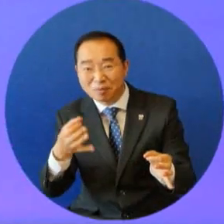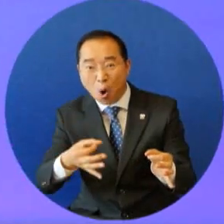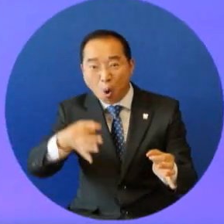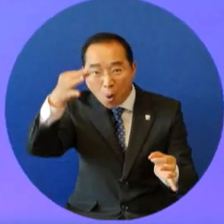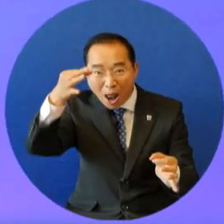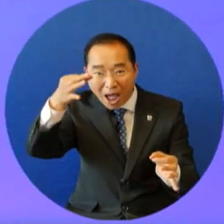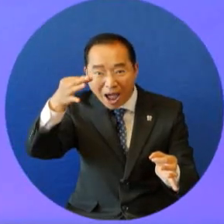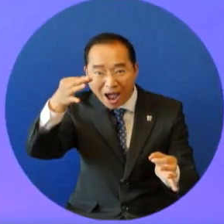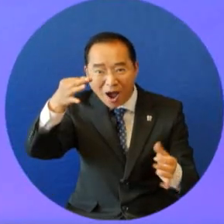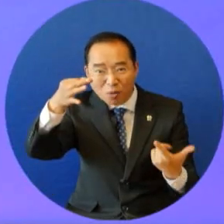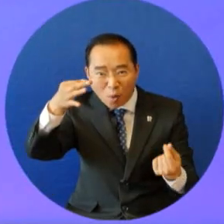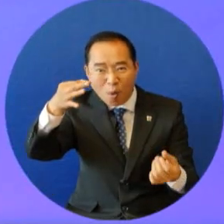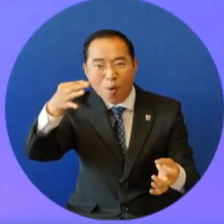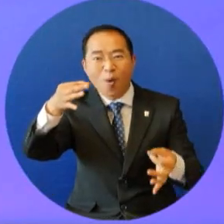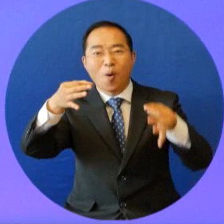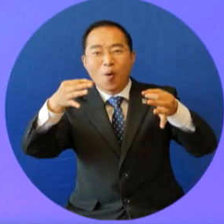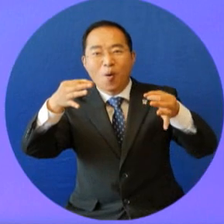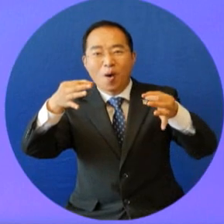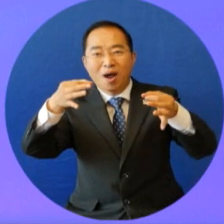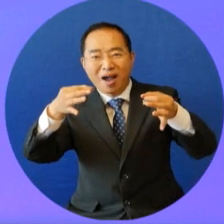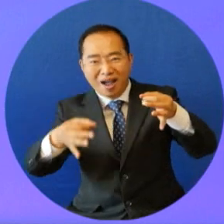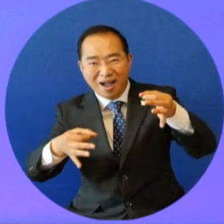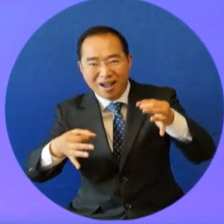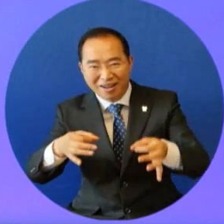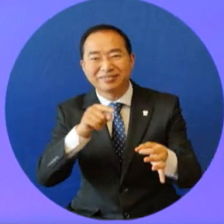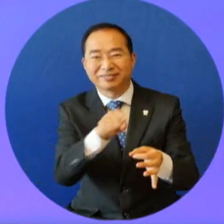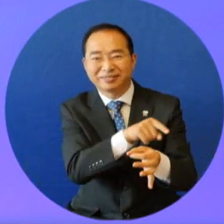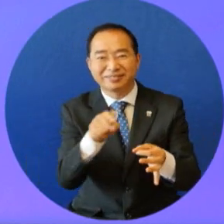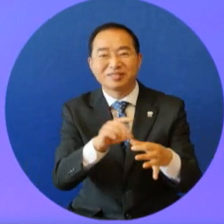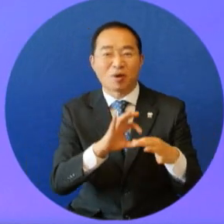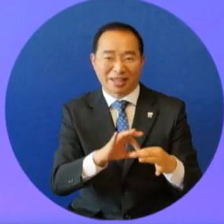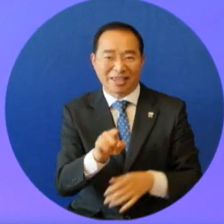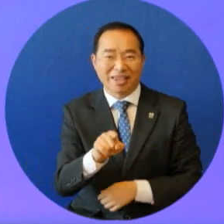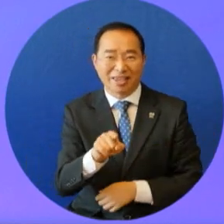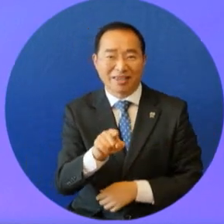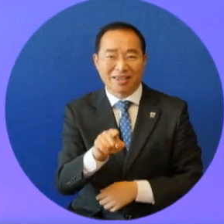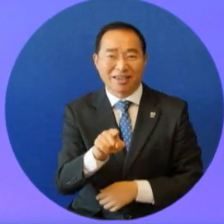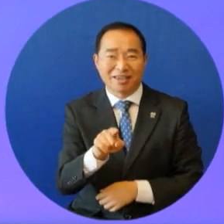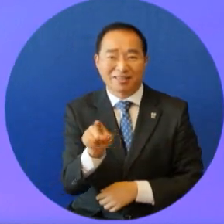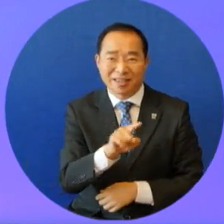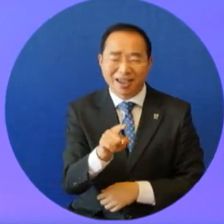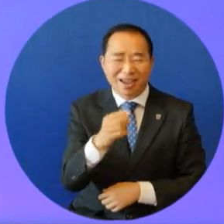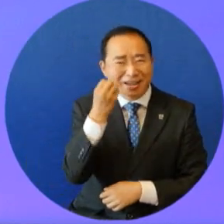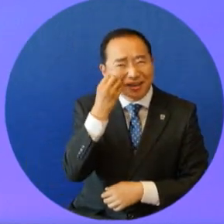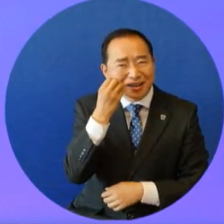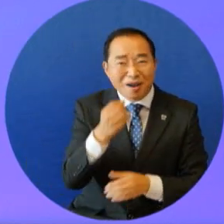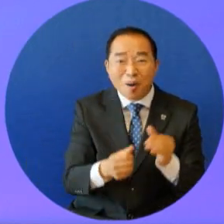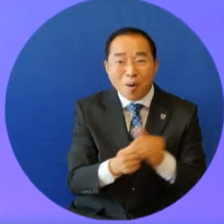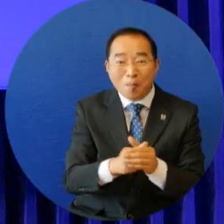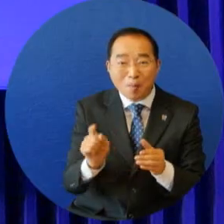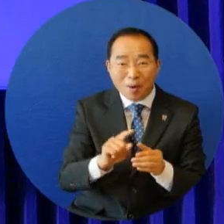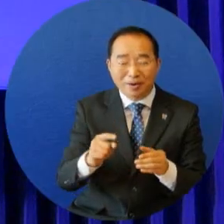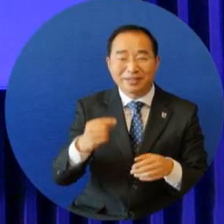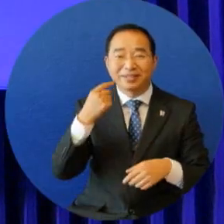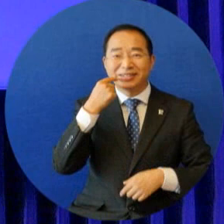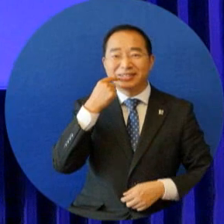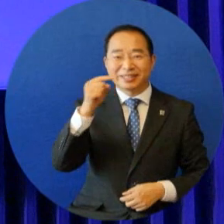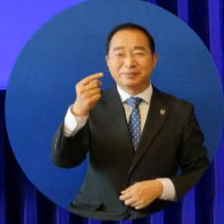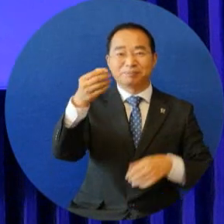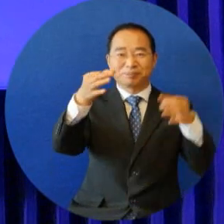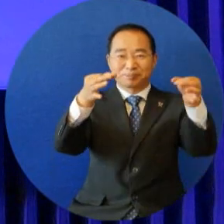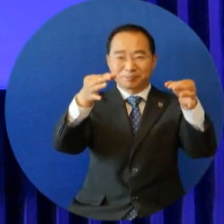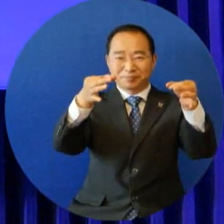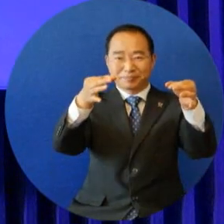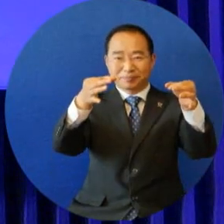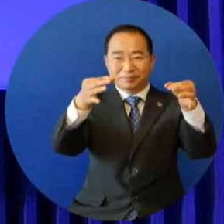오르면은 은도 같이 올라요. 근데 금이 떨어지면 은도 같이 떨어집니다. 근데 여기서 재밌는 현상은 금이